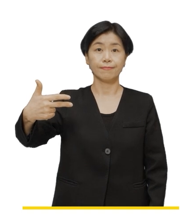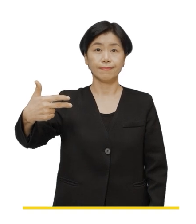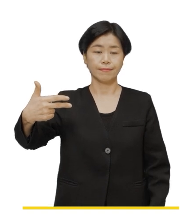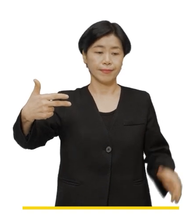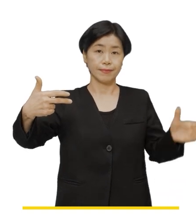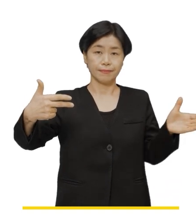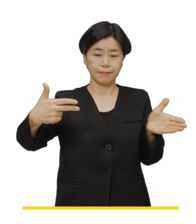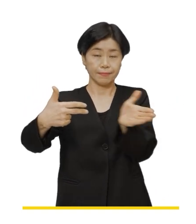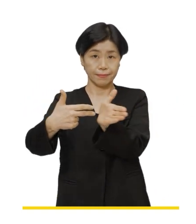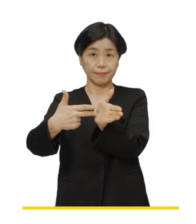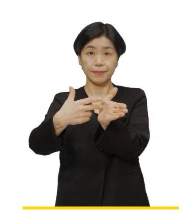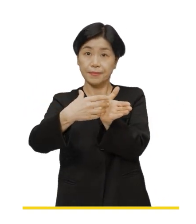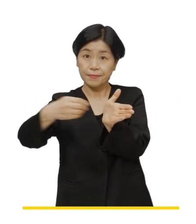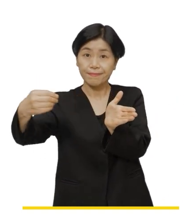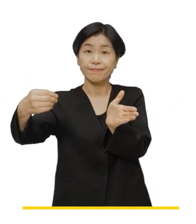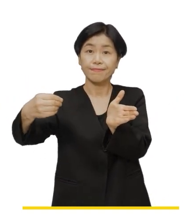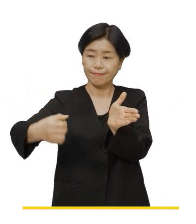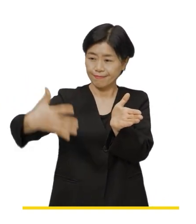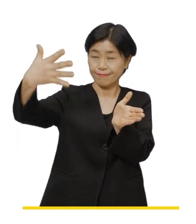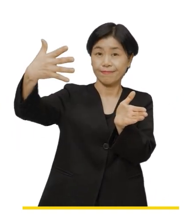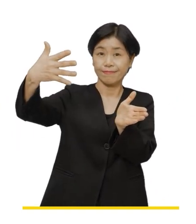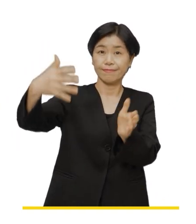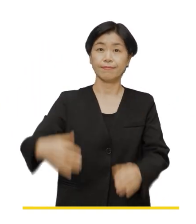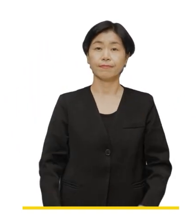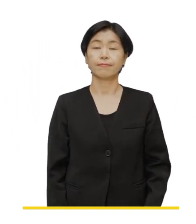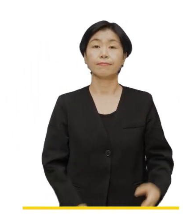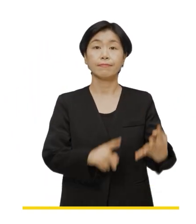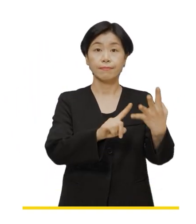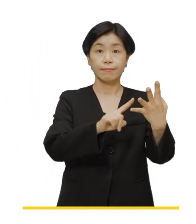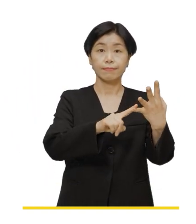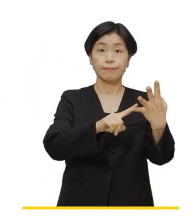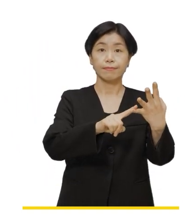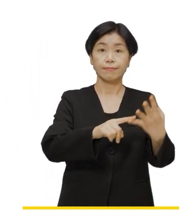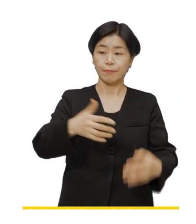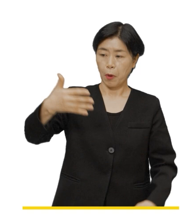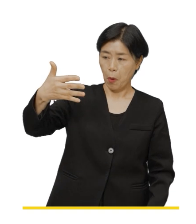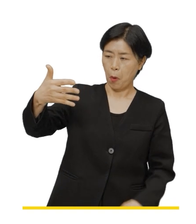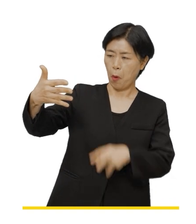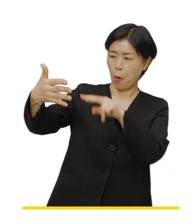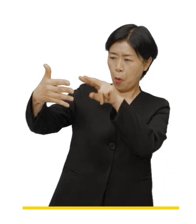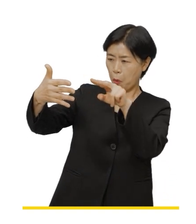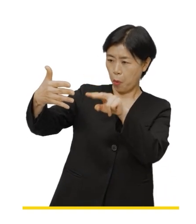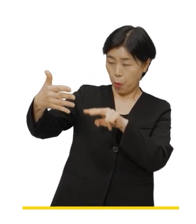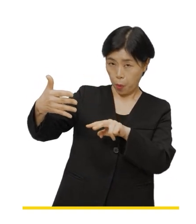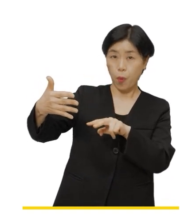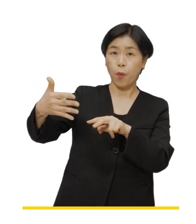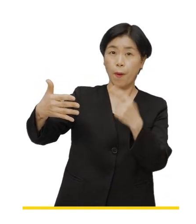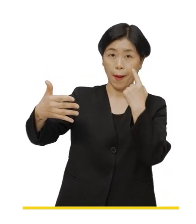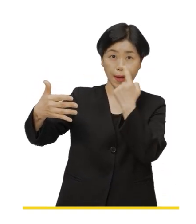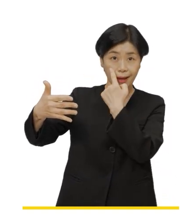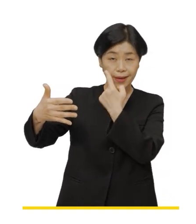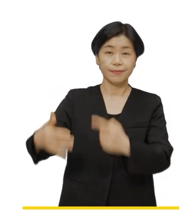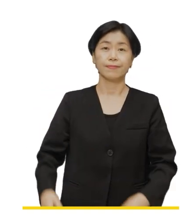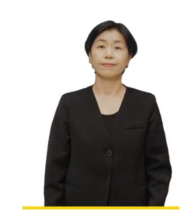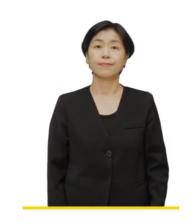의약품에 있는 코드를 찍어요. 네 번째, 내가 찾은 안전정보를 확인해요.